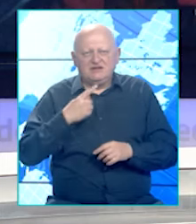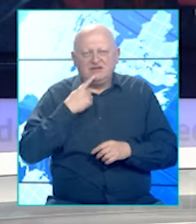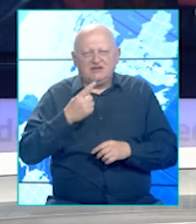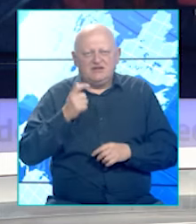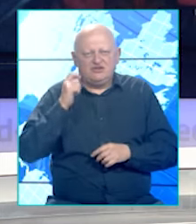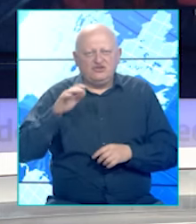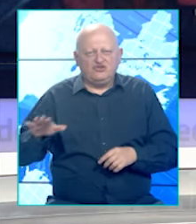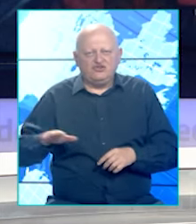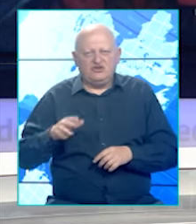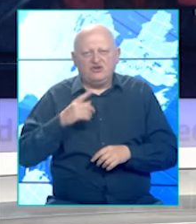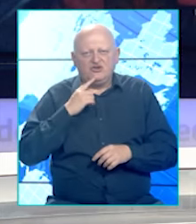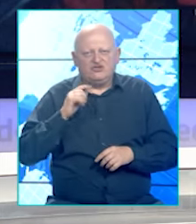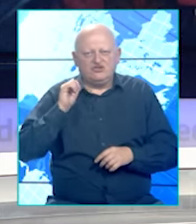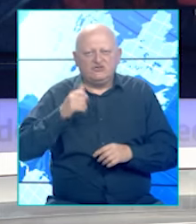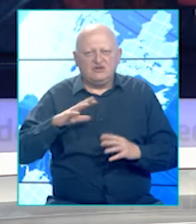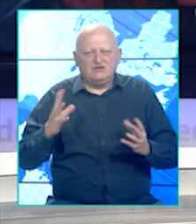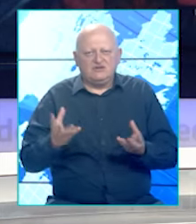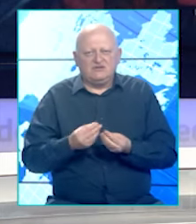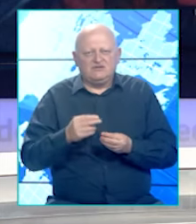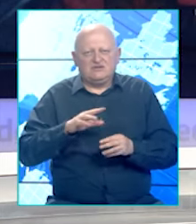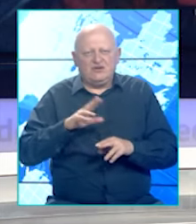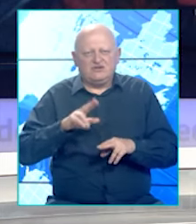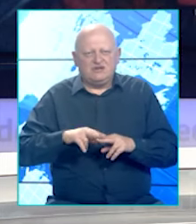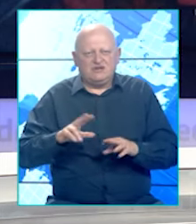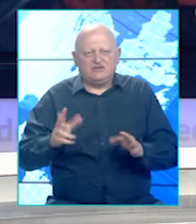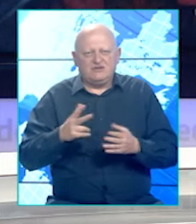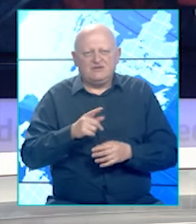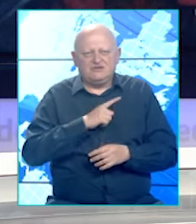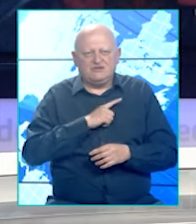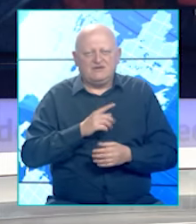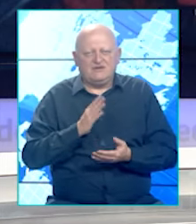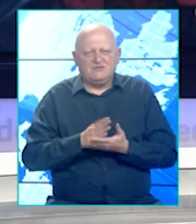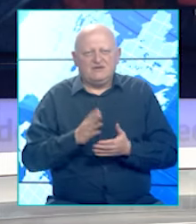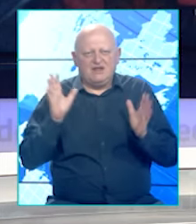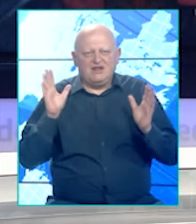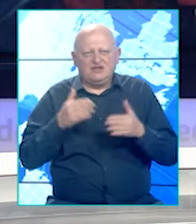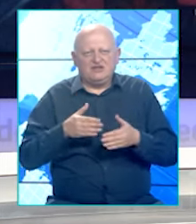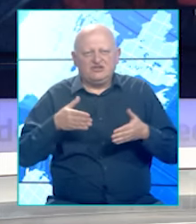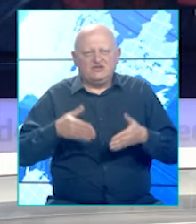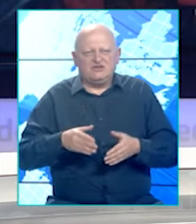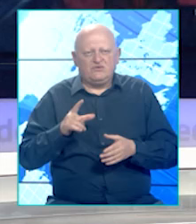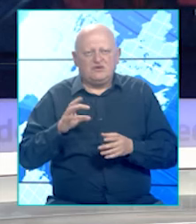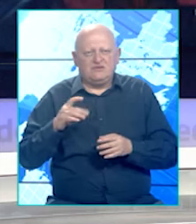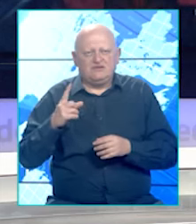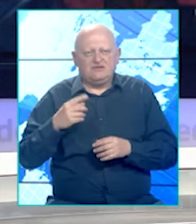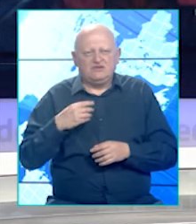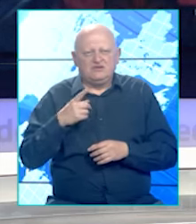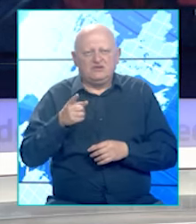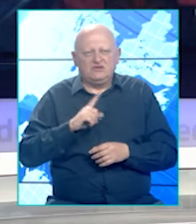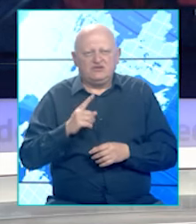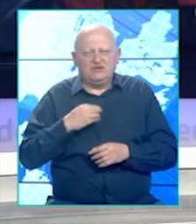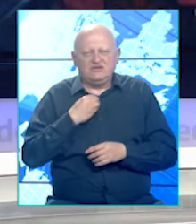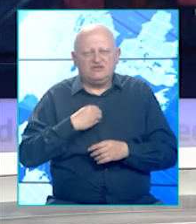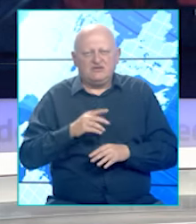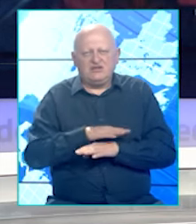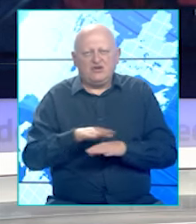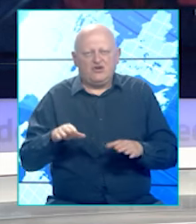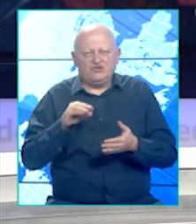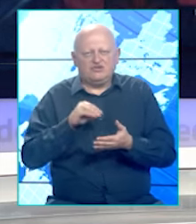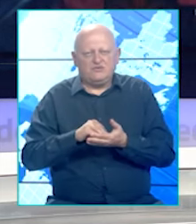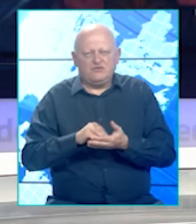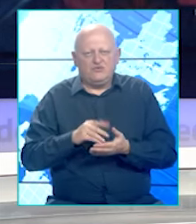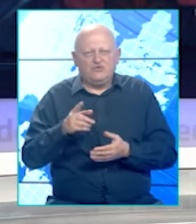Jablanici. Riječ je o ženi kojoj će sutra zajedno sa ostalih 18 žrtava biti klanjena dženaza u Jablanici. I to, nažalost,